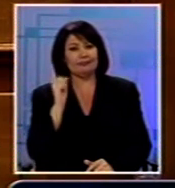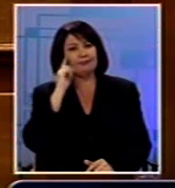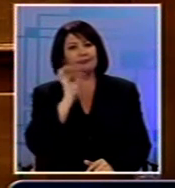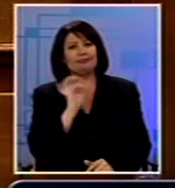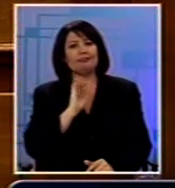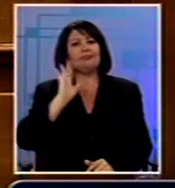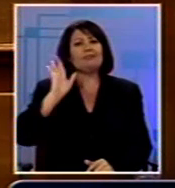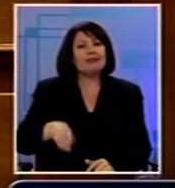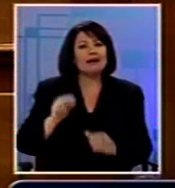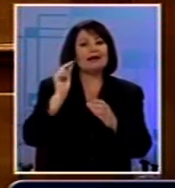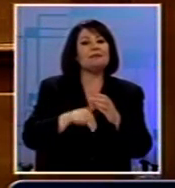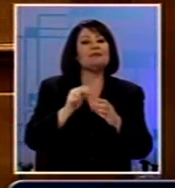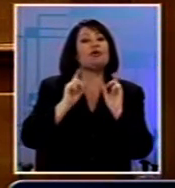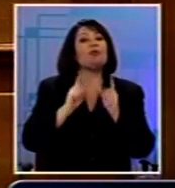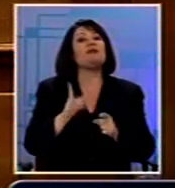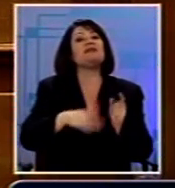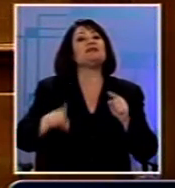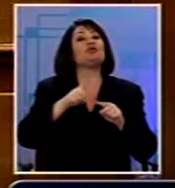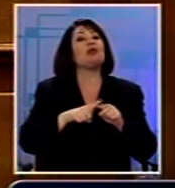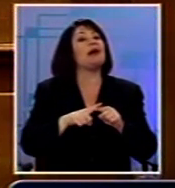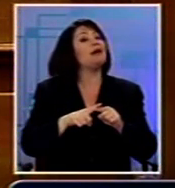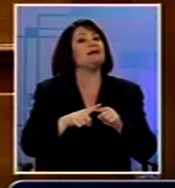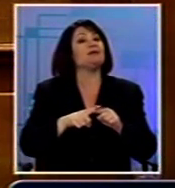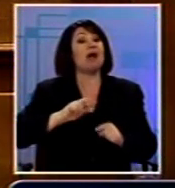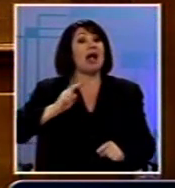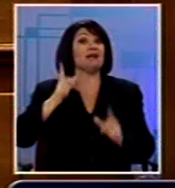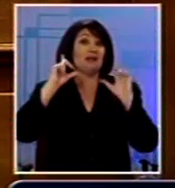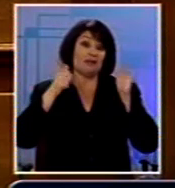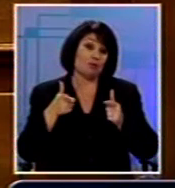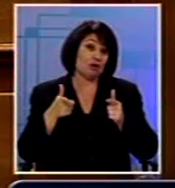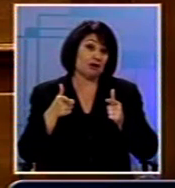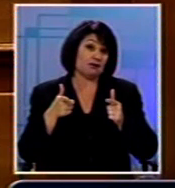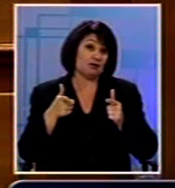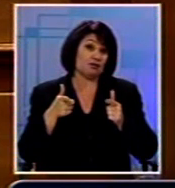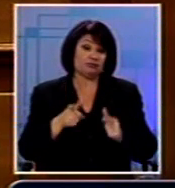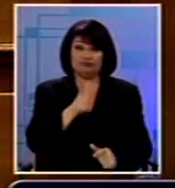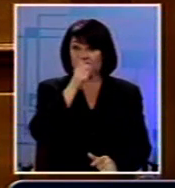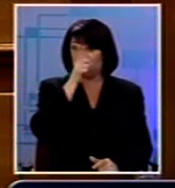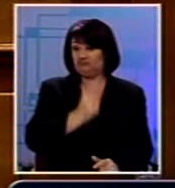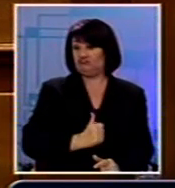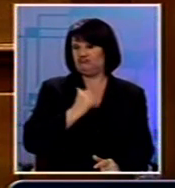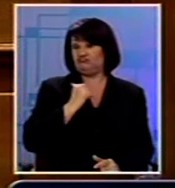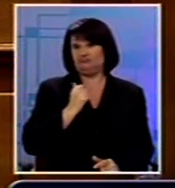μη προεξοφλείτε την τελική ψήφο του λαού. Είναι αντιδημοκρατικό και είναι αλαζονικό.